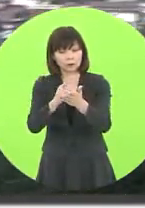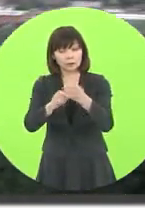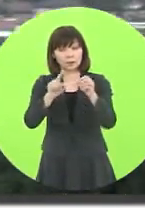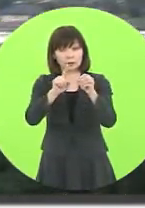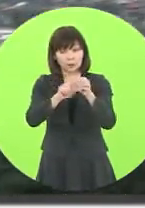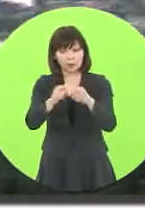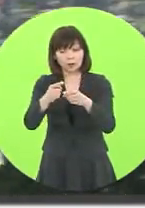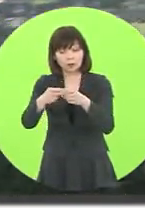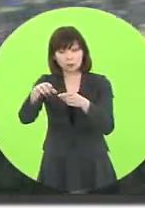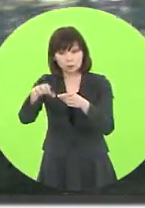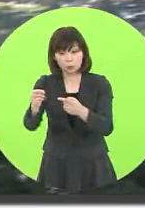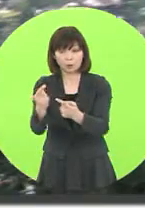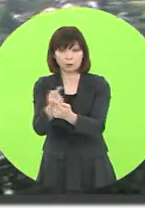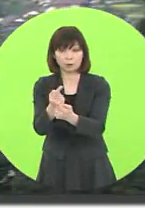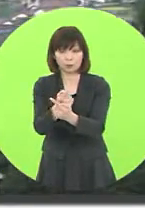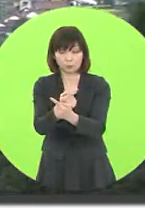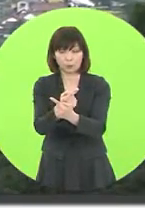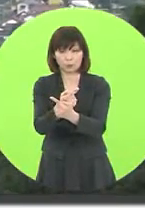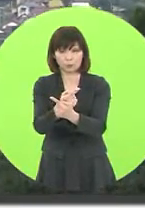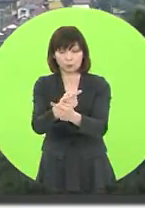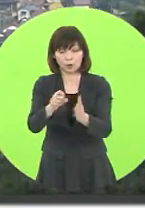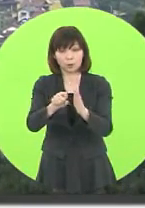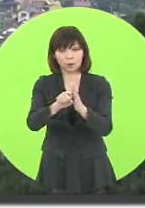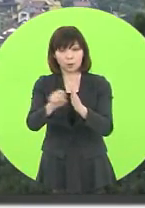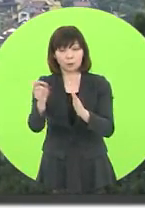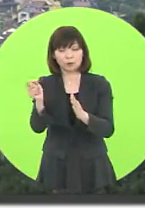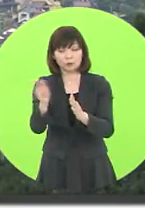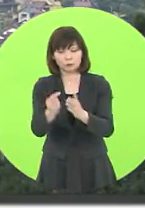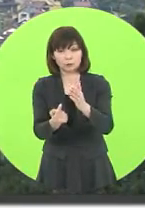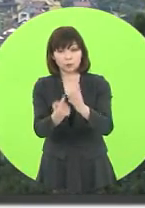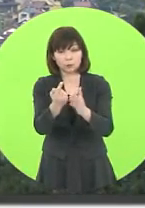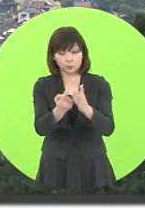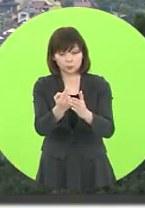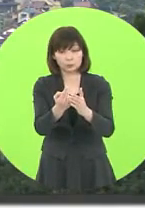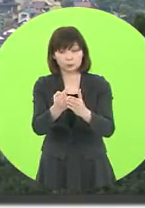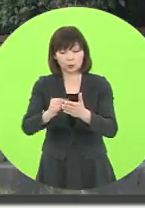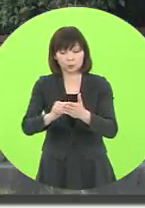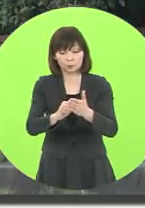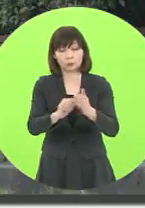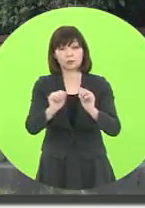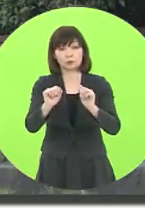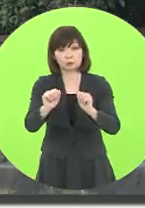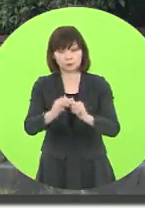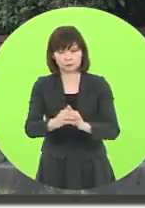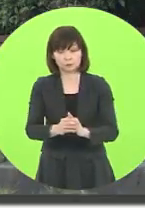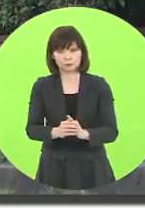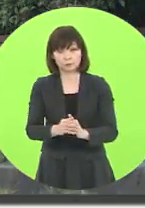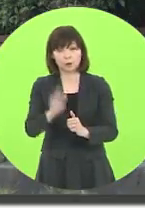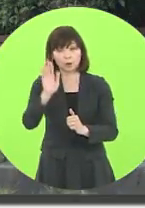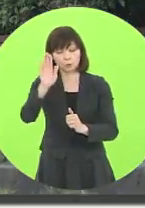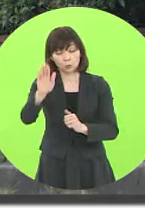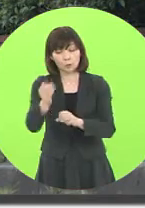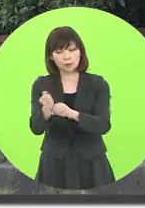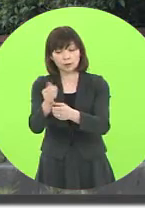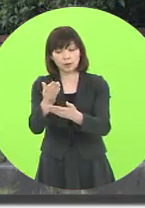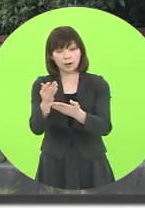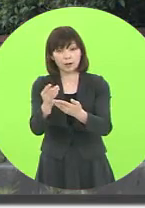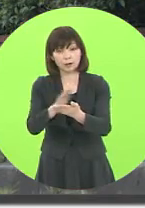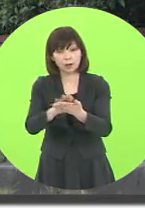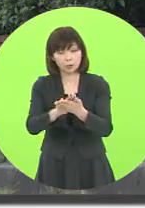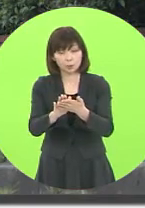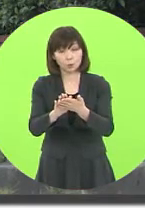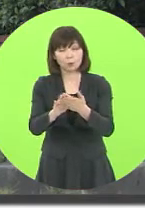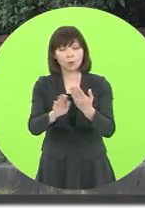改良を行い、効果の早期発現を図っているところでございます。今後再生改良を含む道路整備